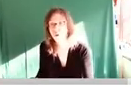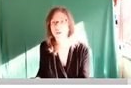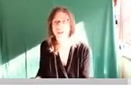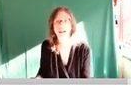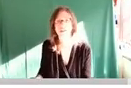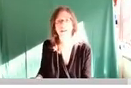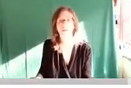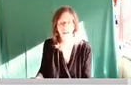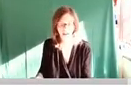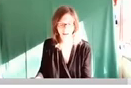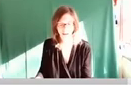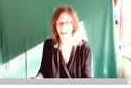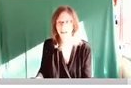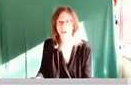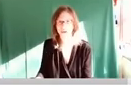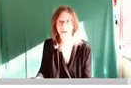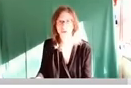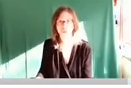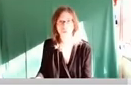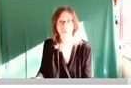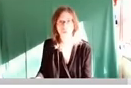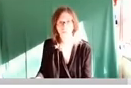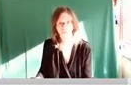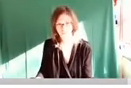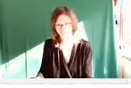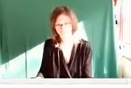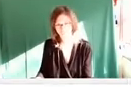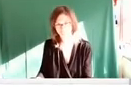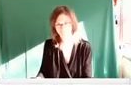une ressource intéressante à aller consulter.